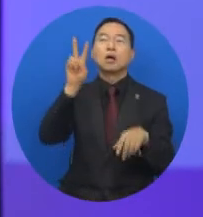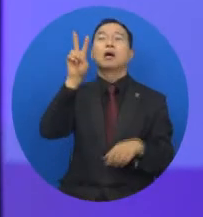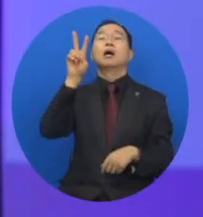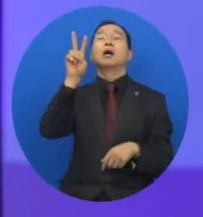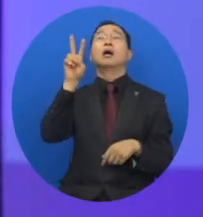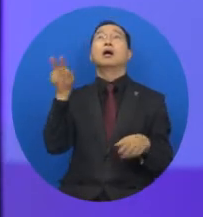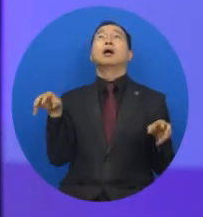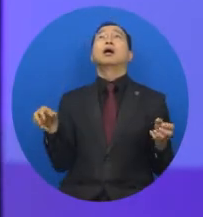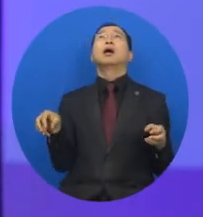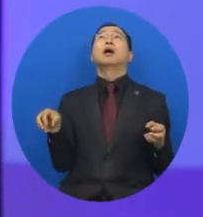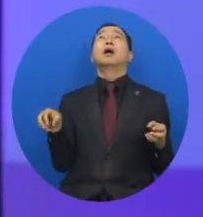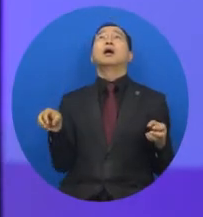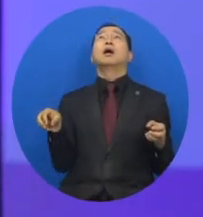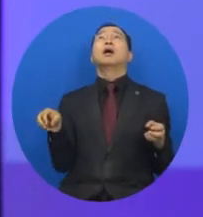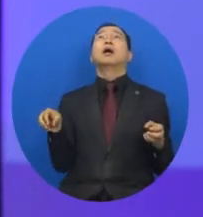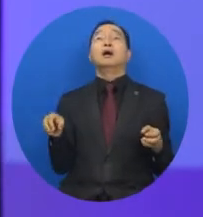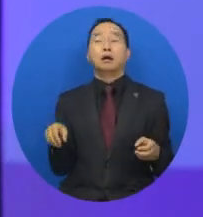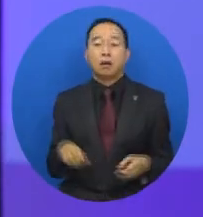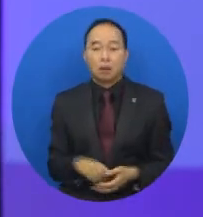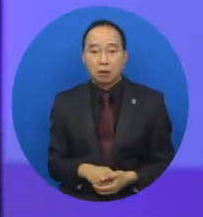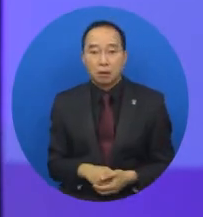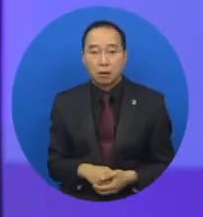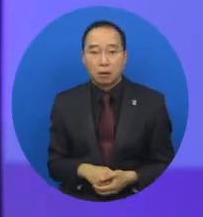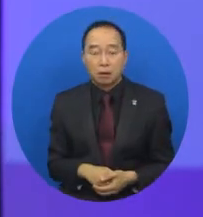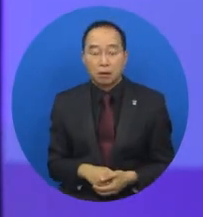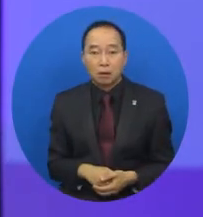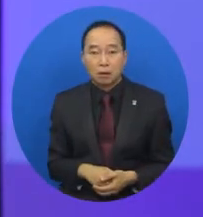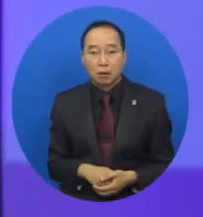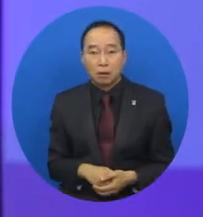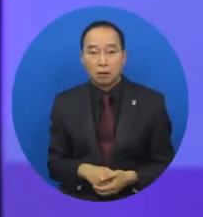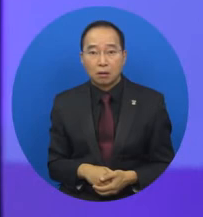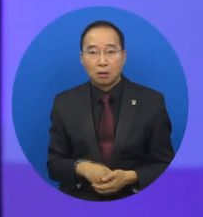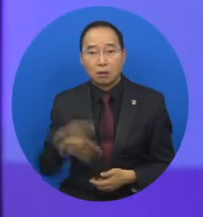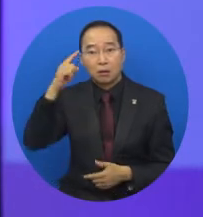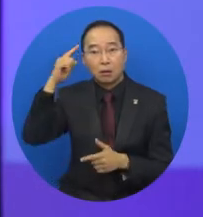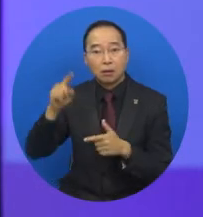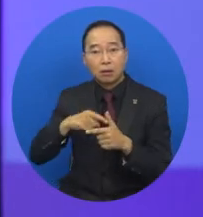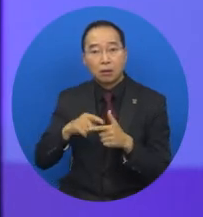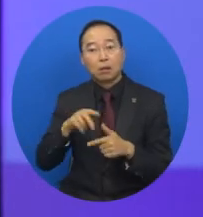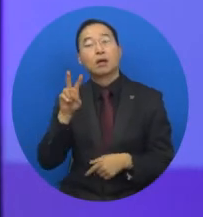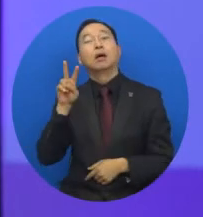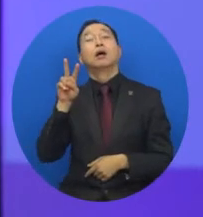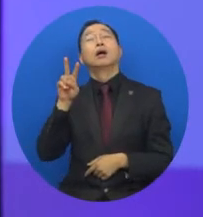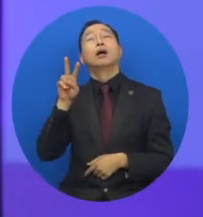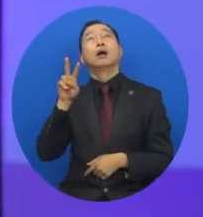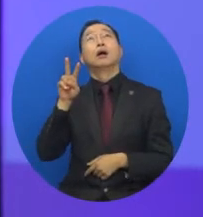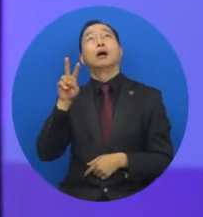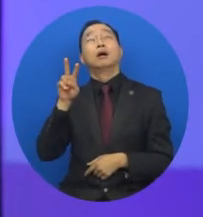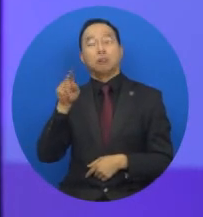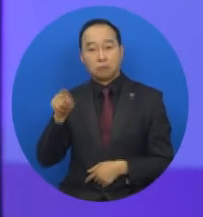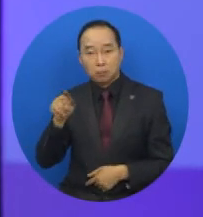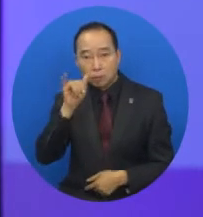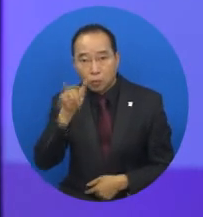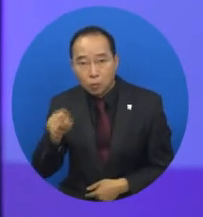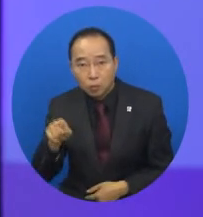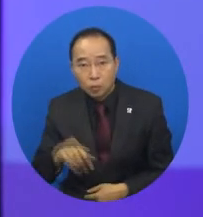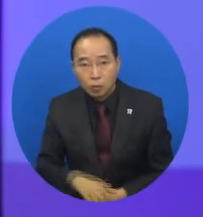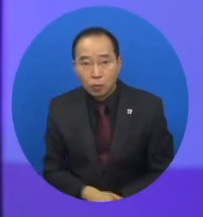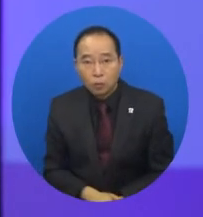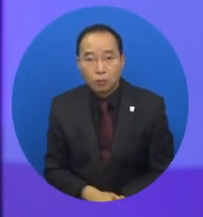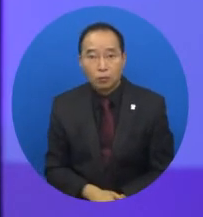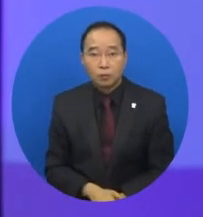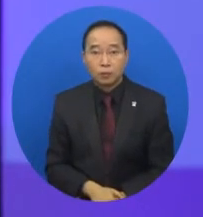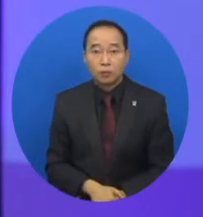오버해서 하늘을 쳐다보면서 시선에 초점이 없이 멍하니 저